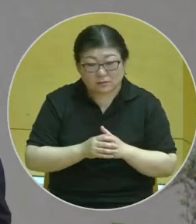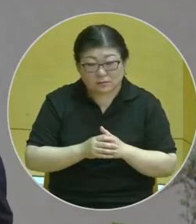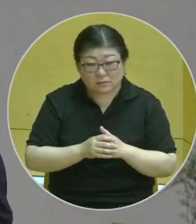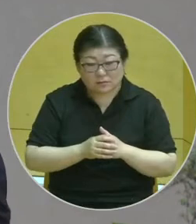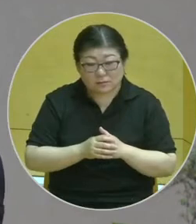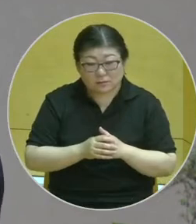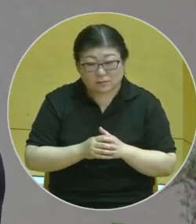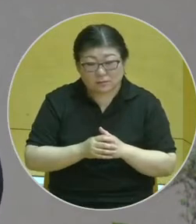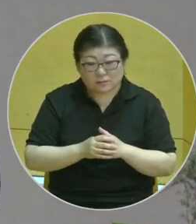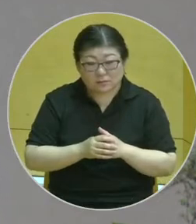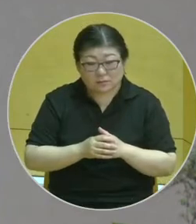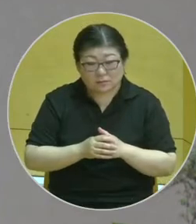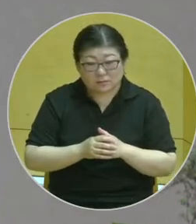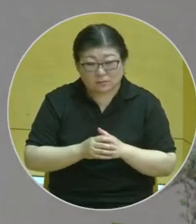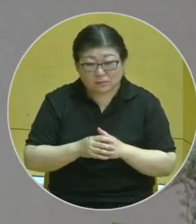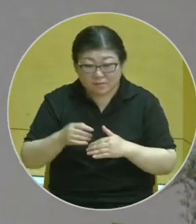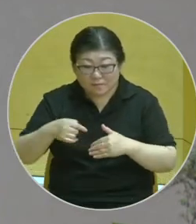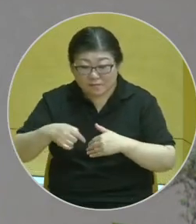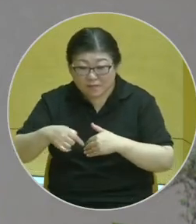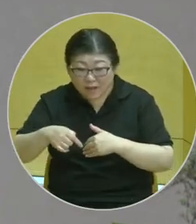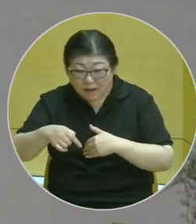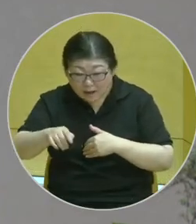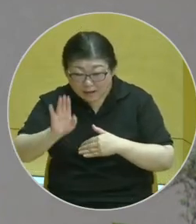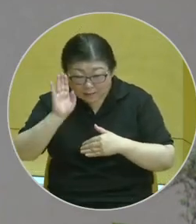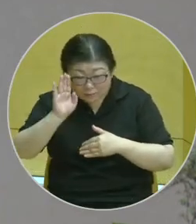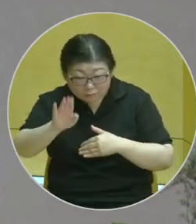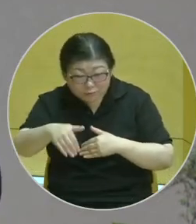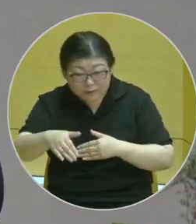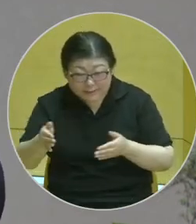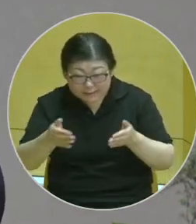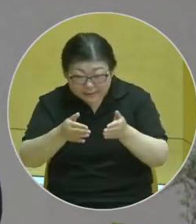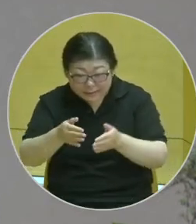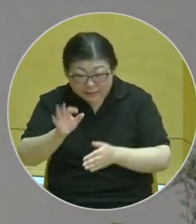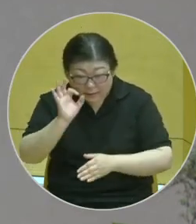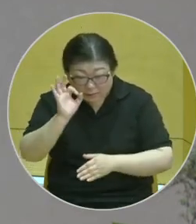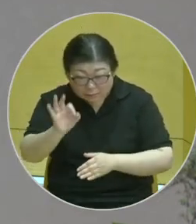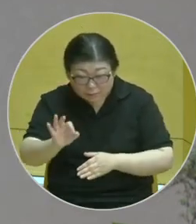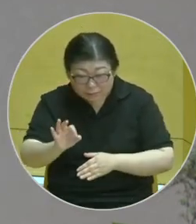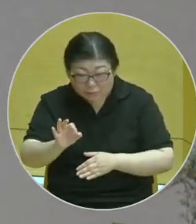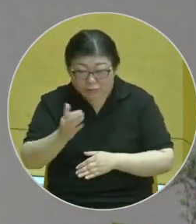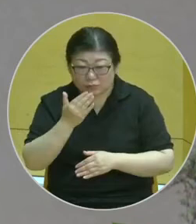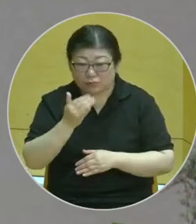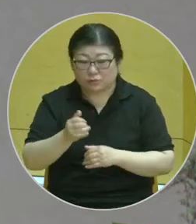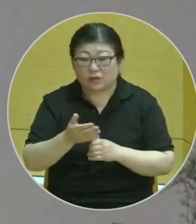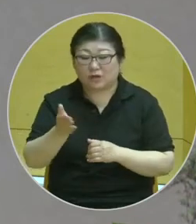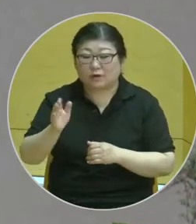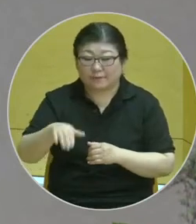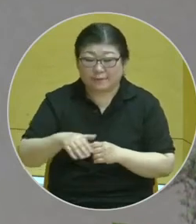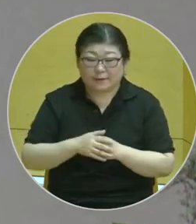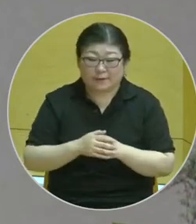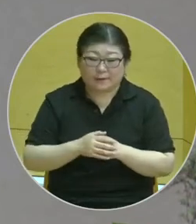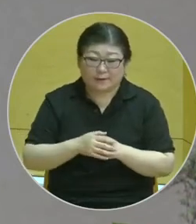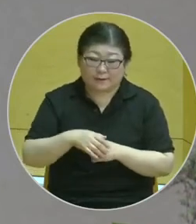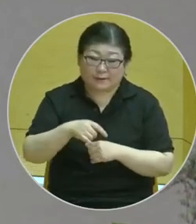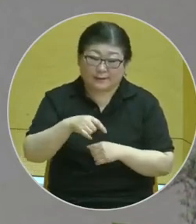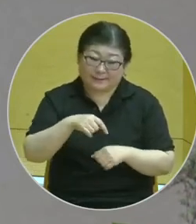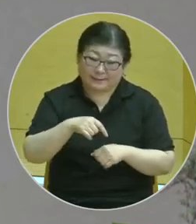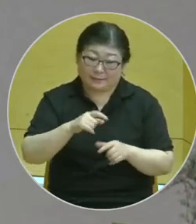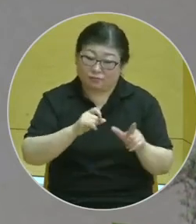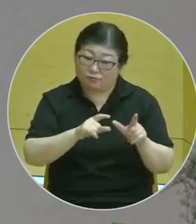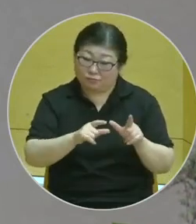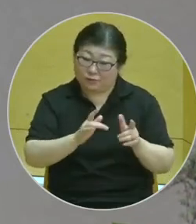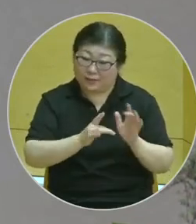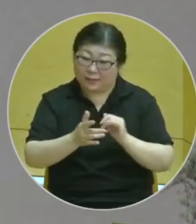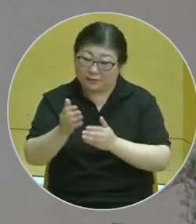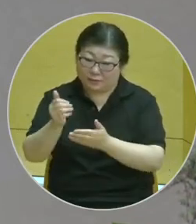삶의 길이 있어요 그럼 여러분 나갈테니 보이기도 하죠 그런데 여기서는 예수님이 극 내생 계기를 않은데 그